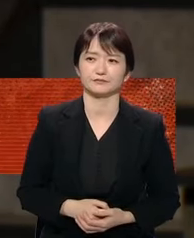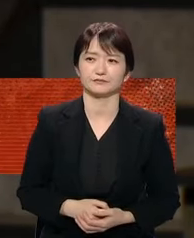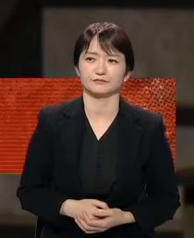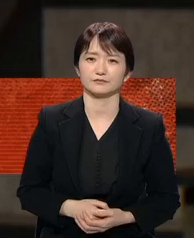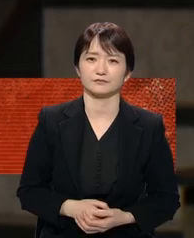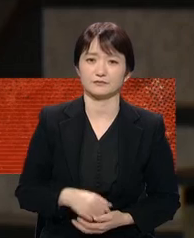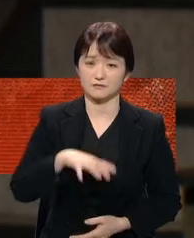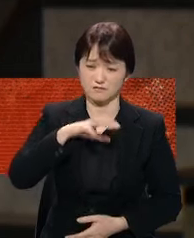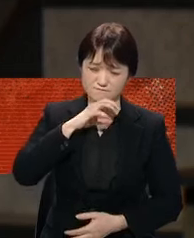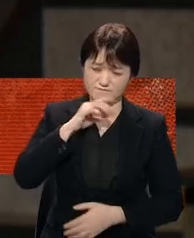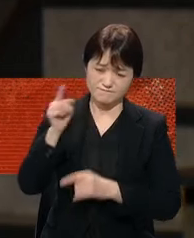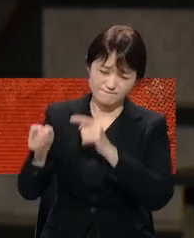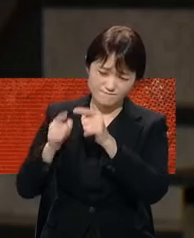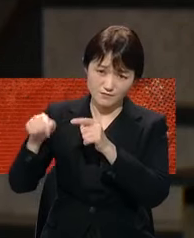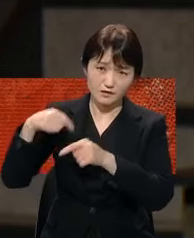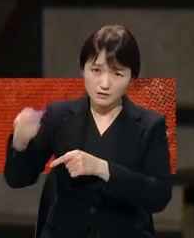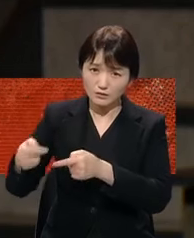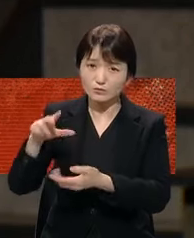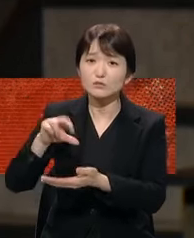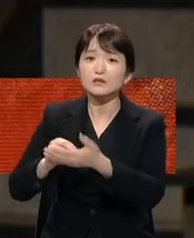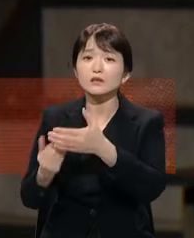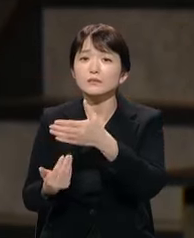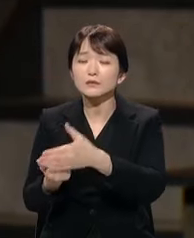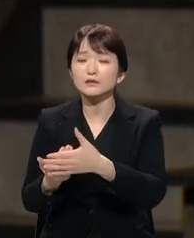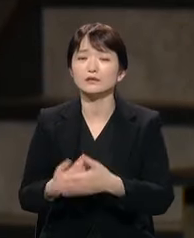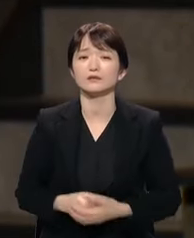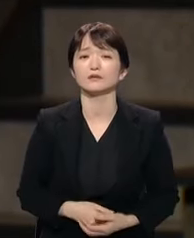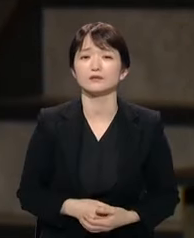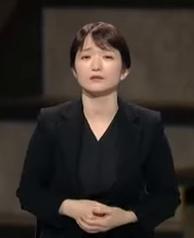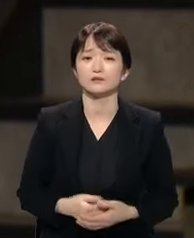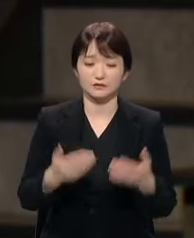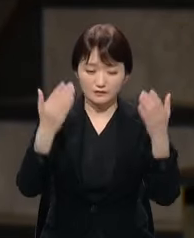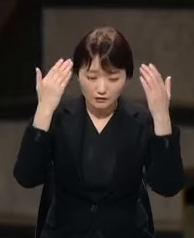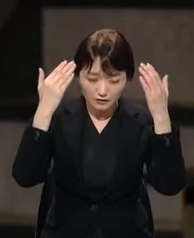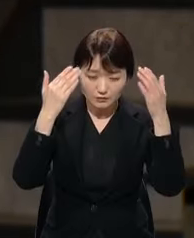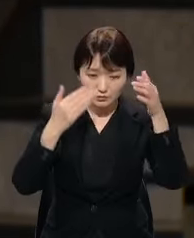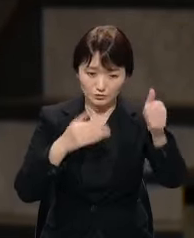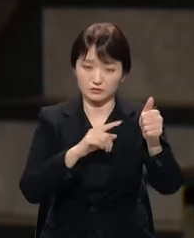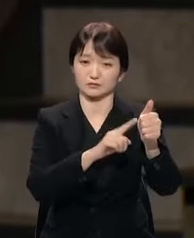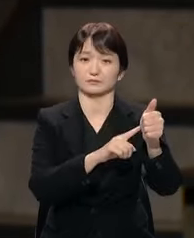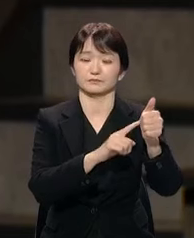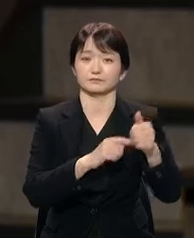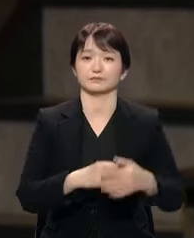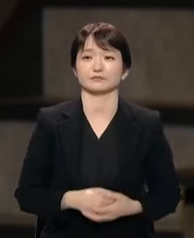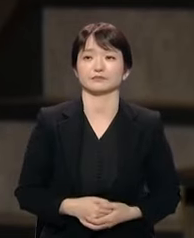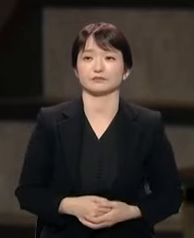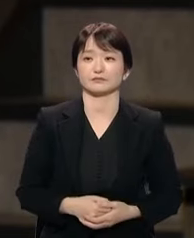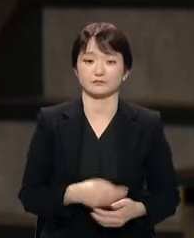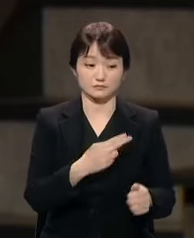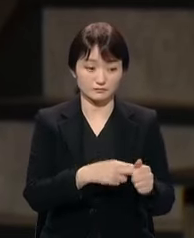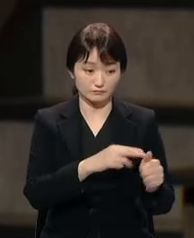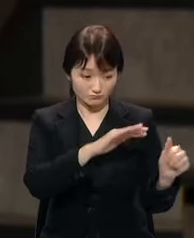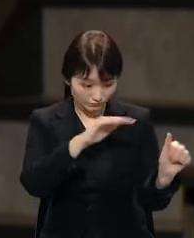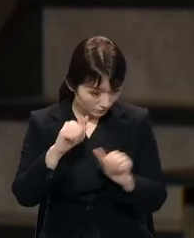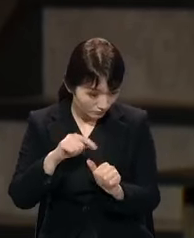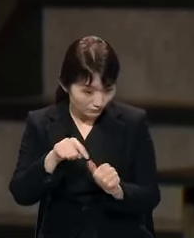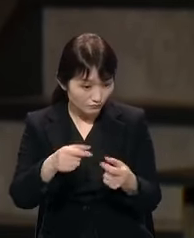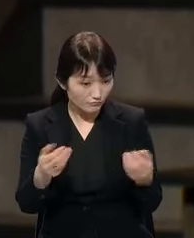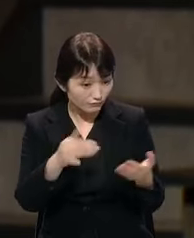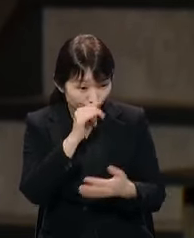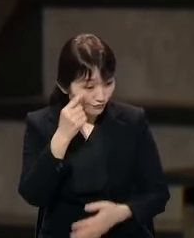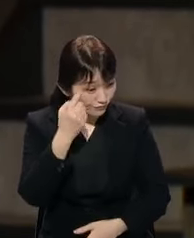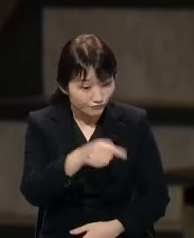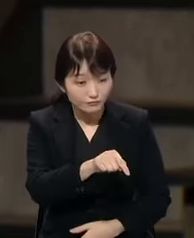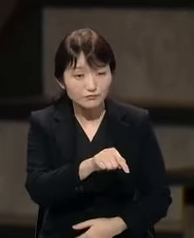민원을 내고 난 이후에 문제가 발생한 거죠. 자, 그 해당 학교 교장이 이제 그 뭐 교사를 갖다 불러서 이런 일이